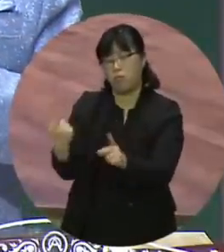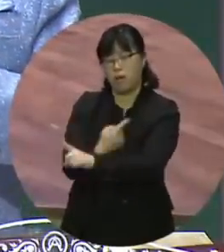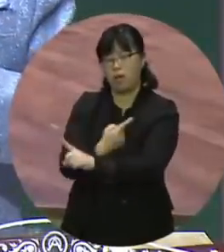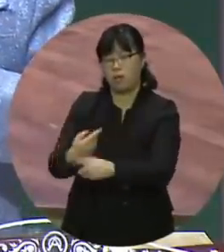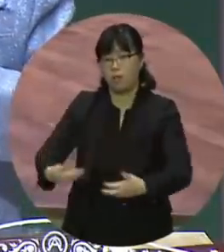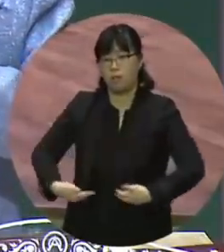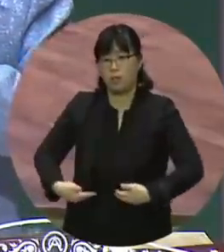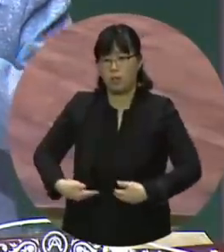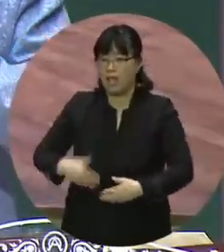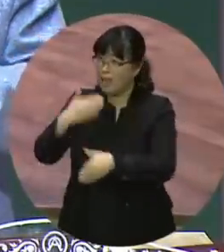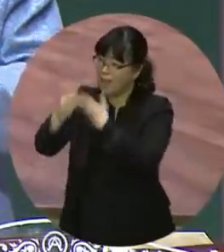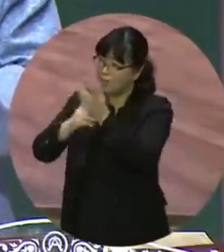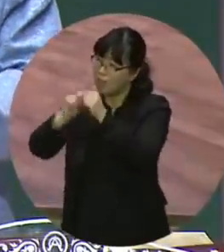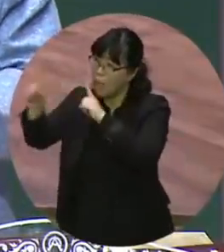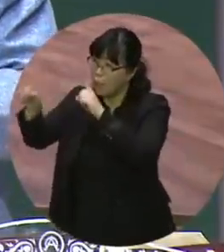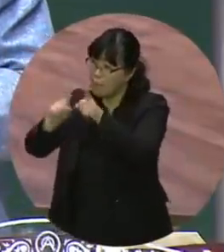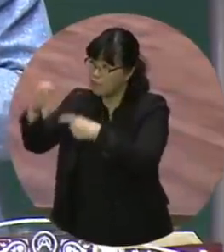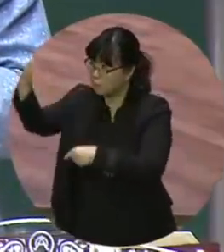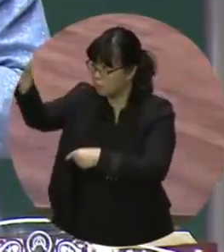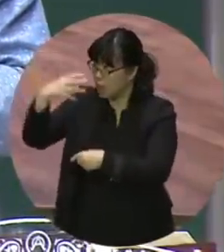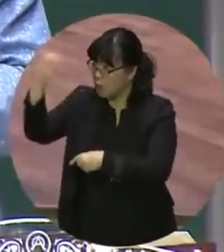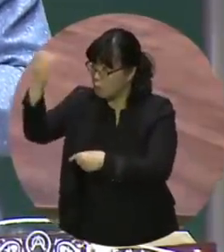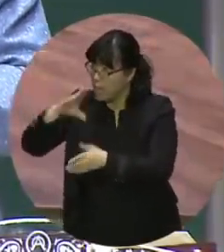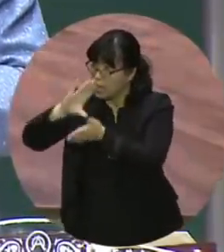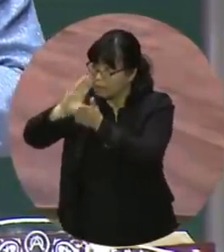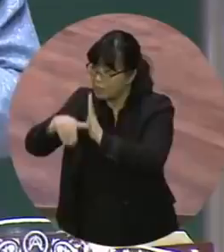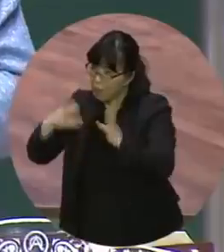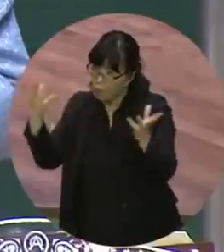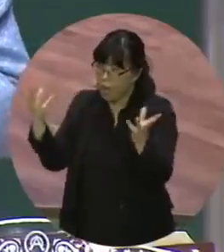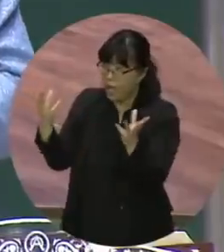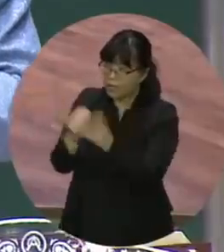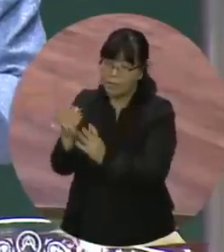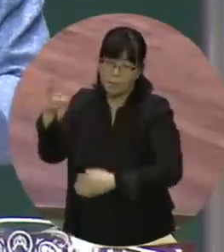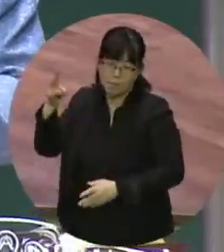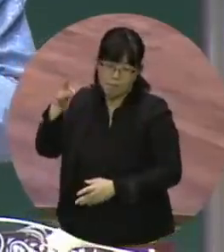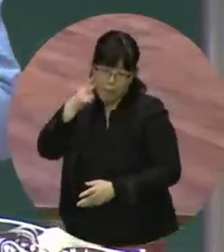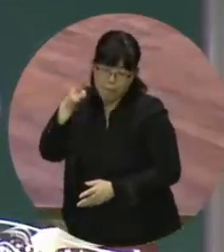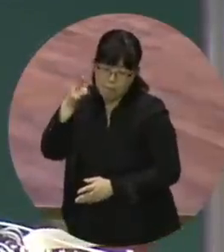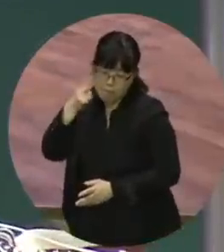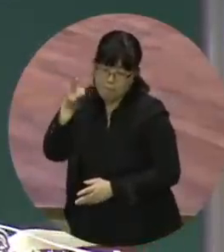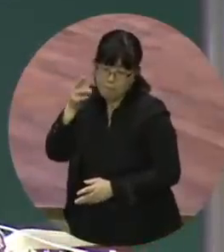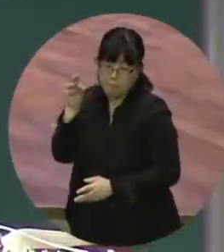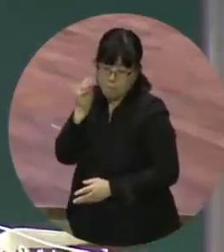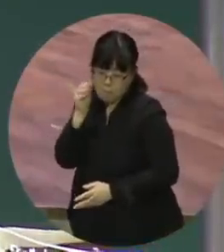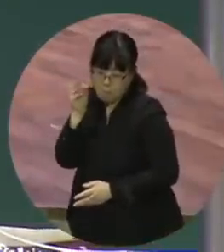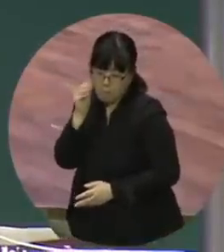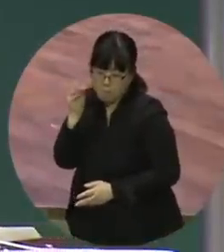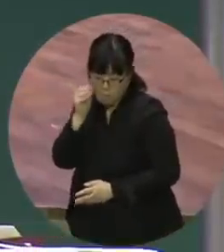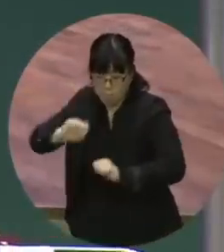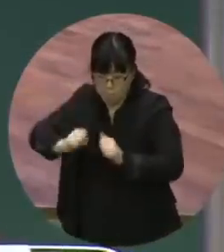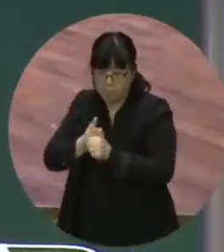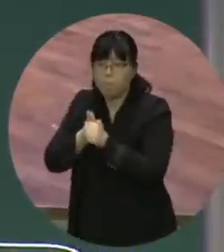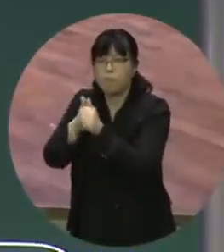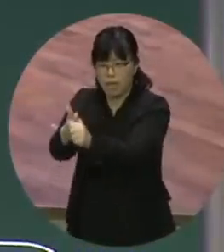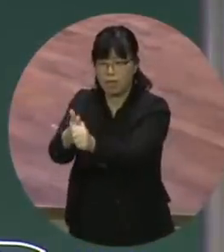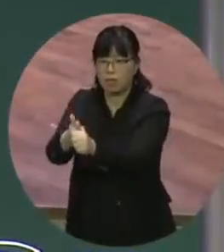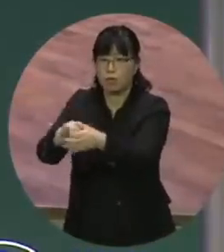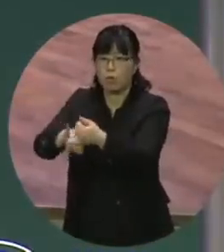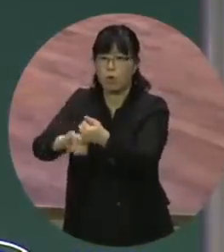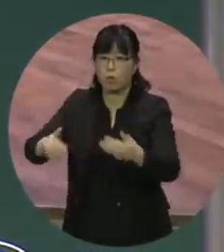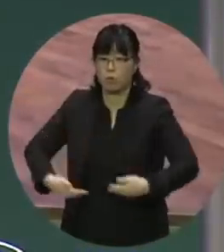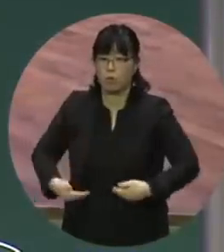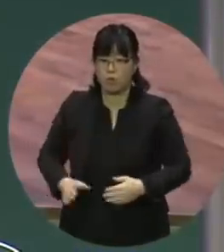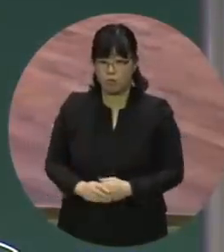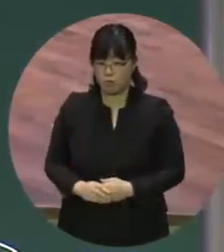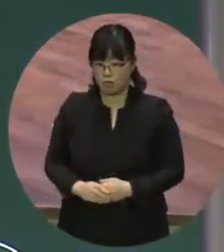말씀에 무조건 순종하시 바랍니다. 왜라고 질문하지 마시라니까요. 교회가 왜 이래? 우리 대학부가,